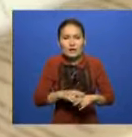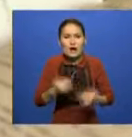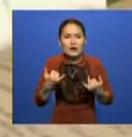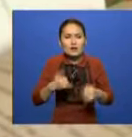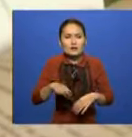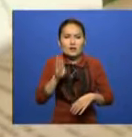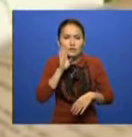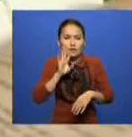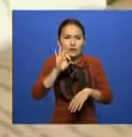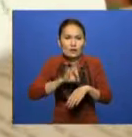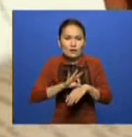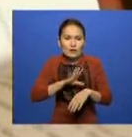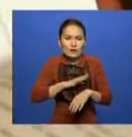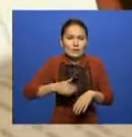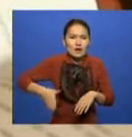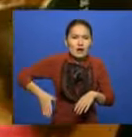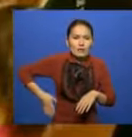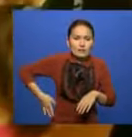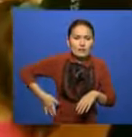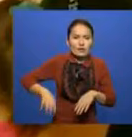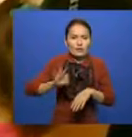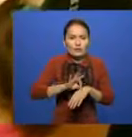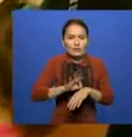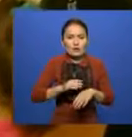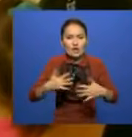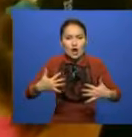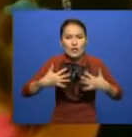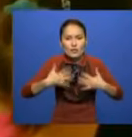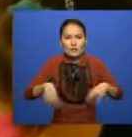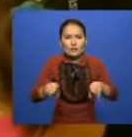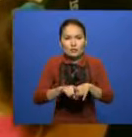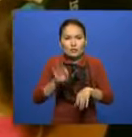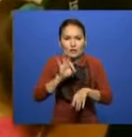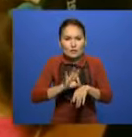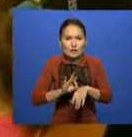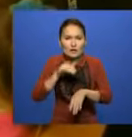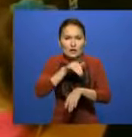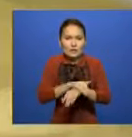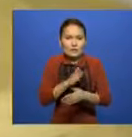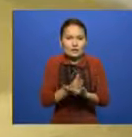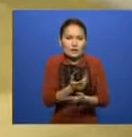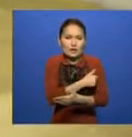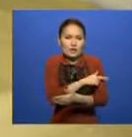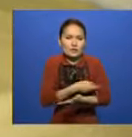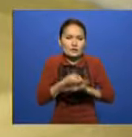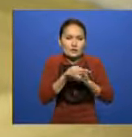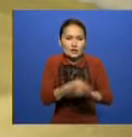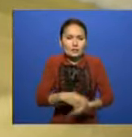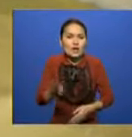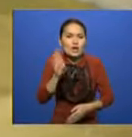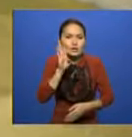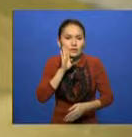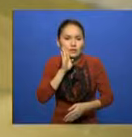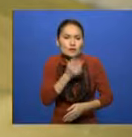анықтап, дәрі жазады. Артынша демікпеге ұласады. Өкпенің қабынуы деген диагноз қойылып, реанимацияға түседі. Камила реанимацияда